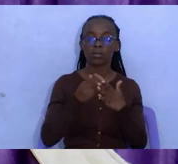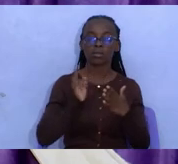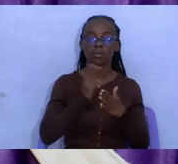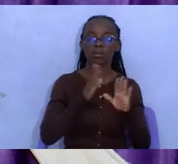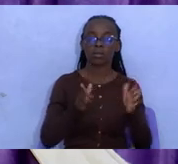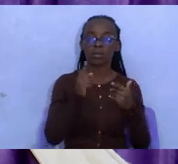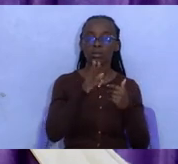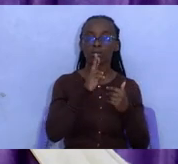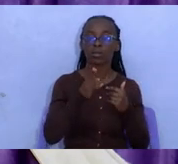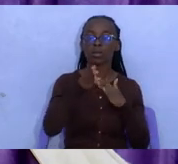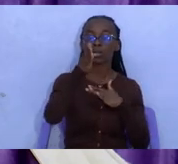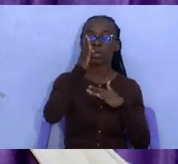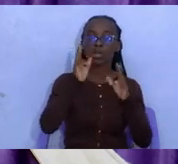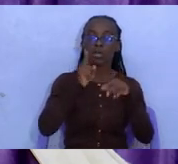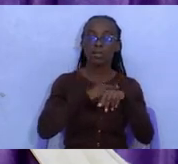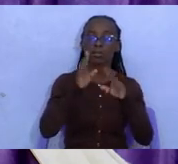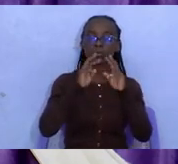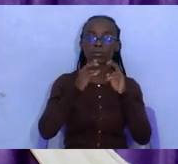Mungu atakufanikisha.